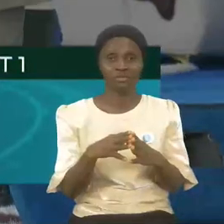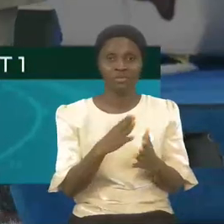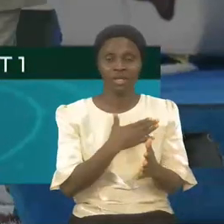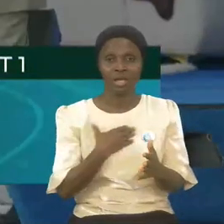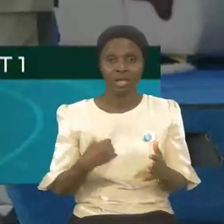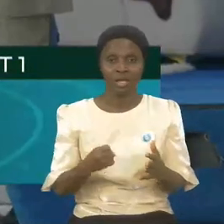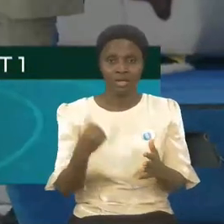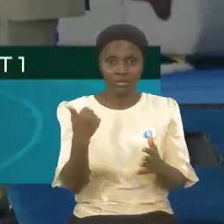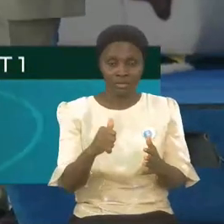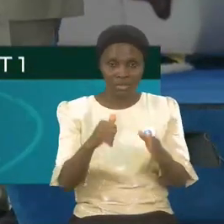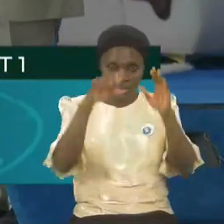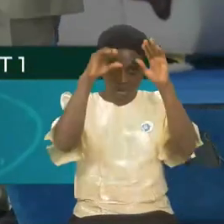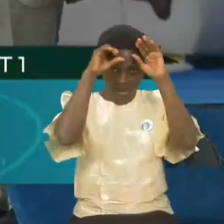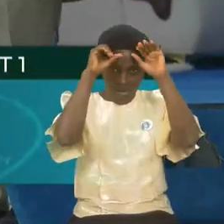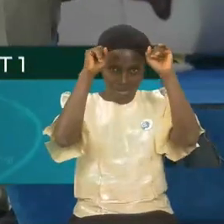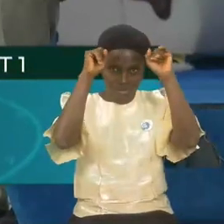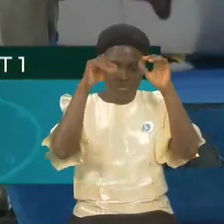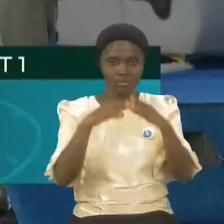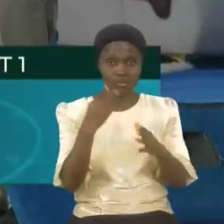apocalypse 17